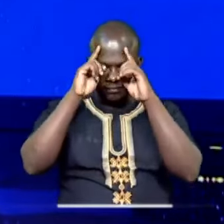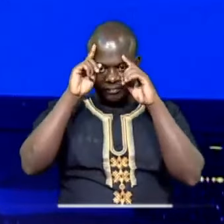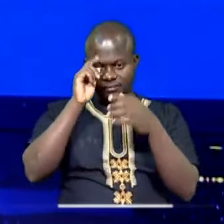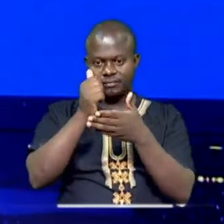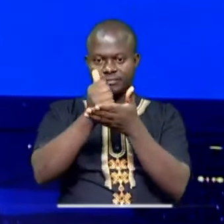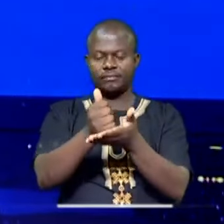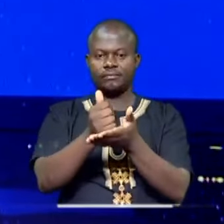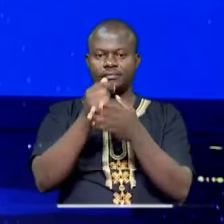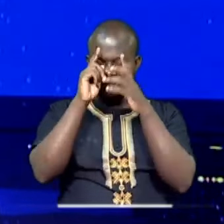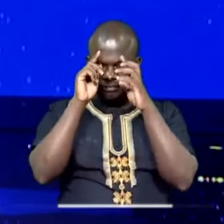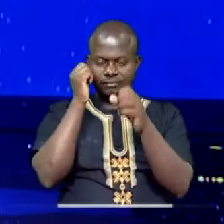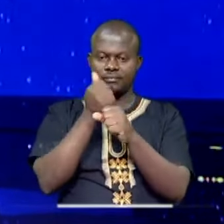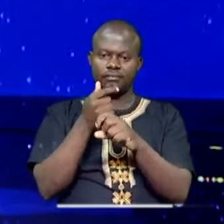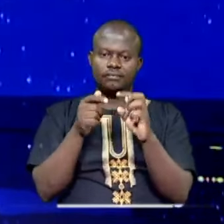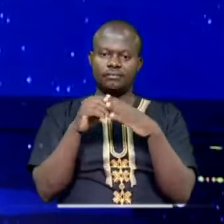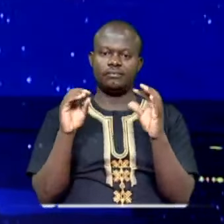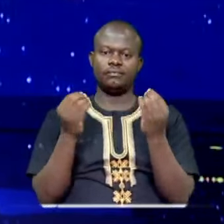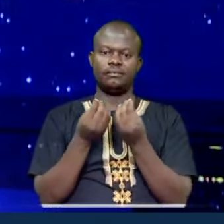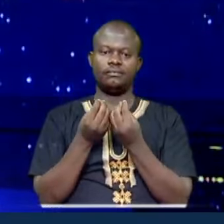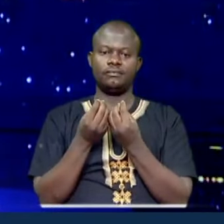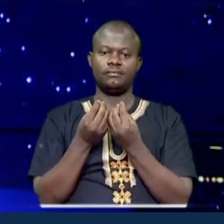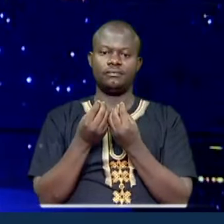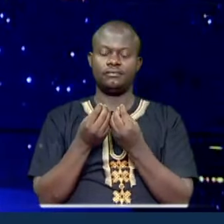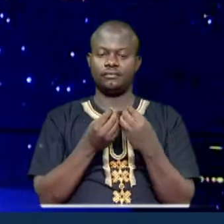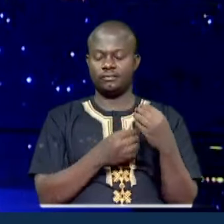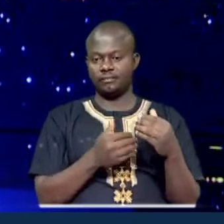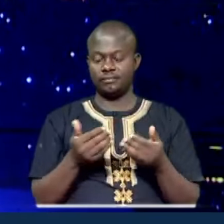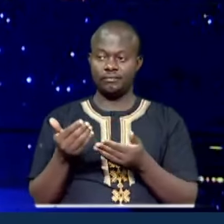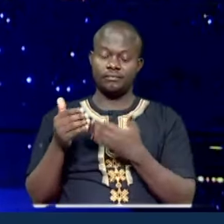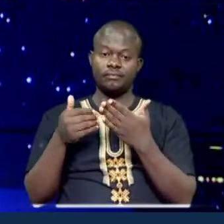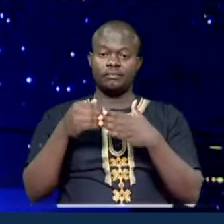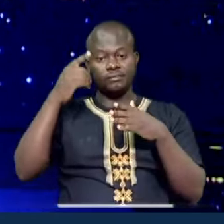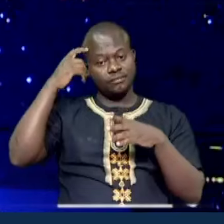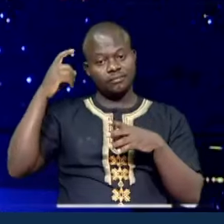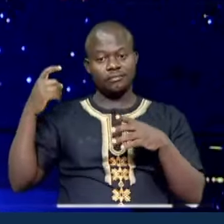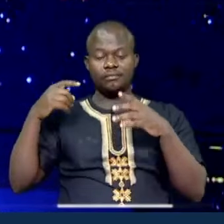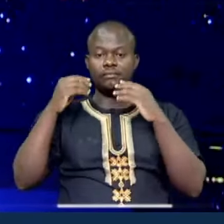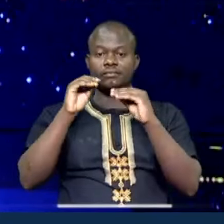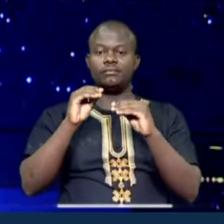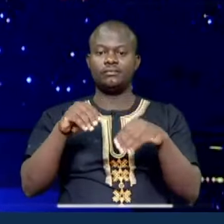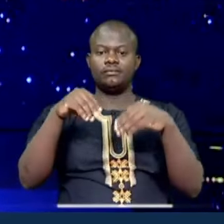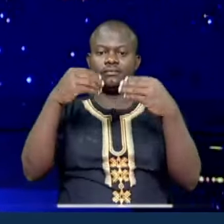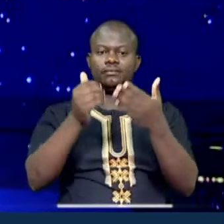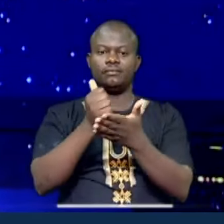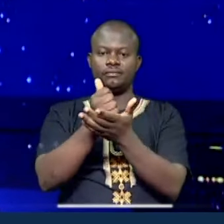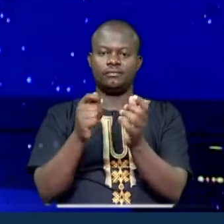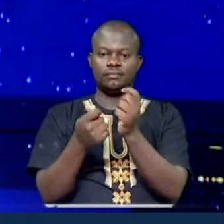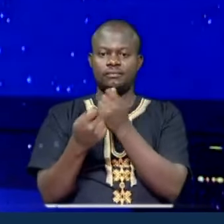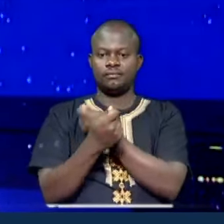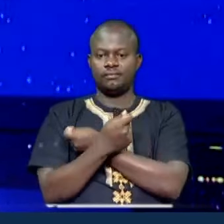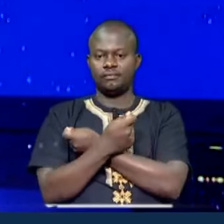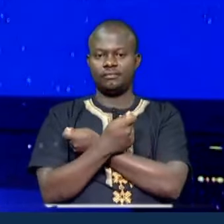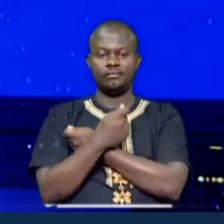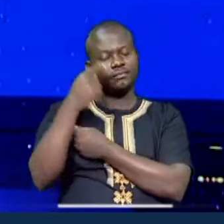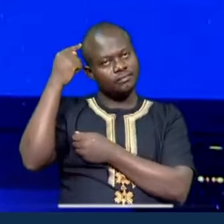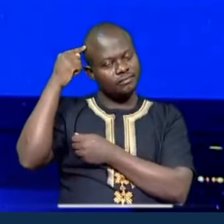bafashijwe kwihangira imirimo n'umuryango Rungano Ndota bavuga ko inyigisho bahawe zabafashe guhindura